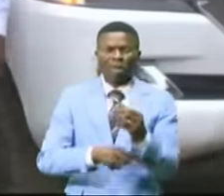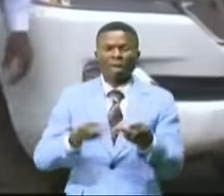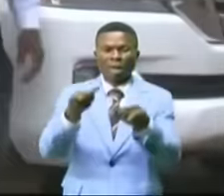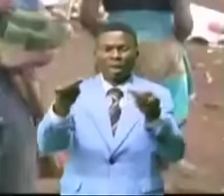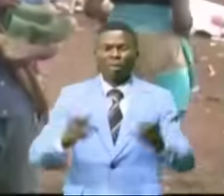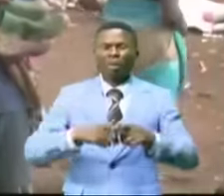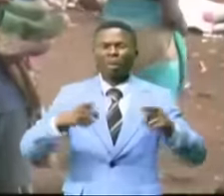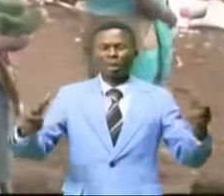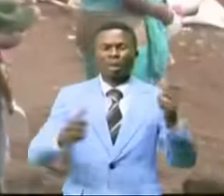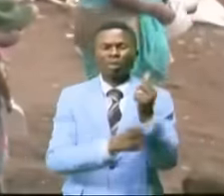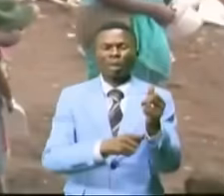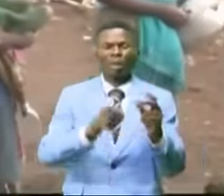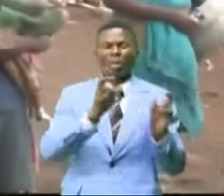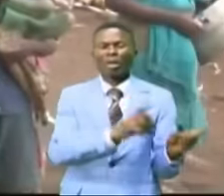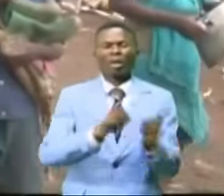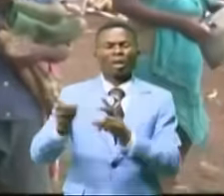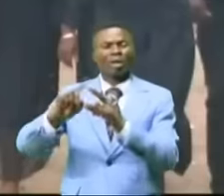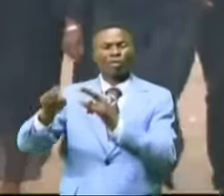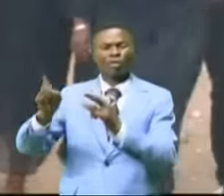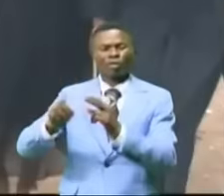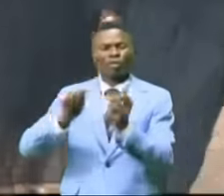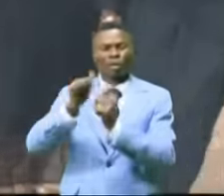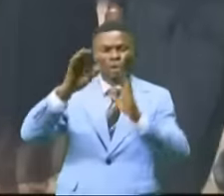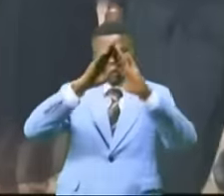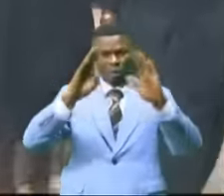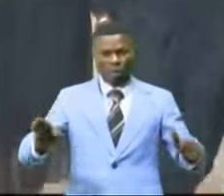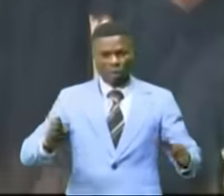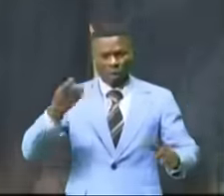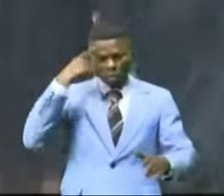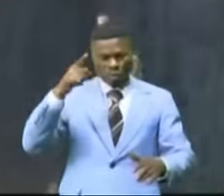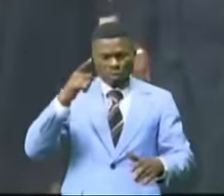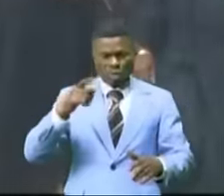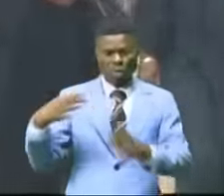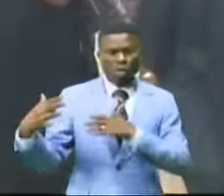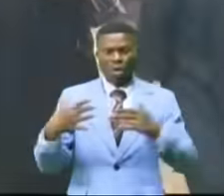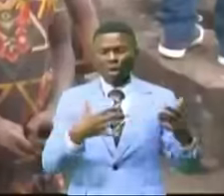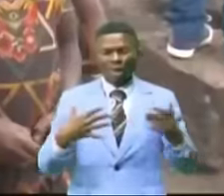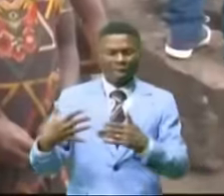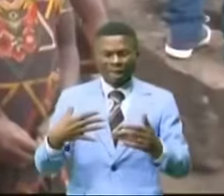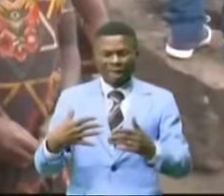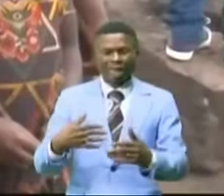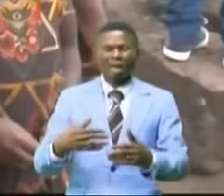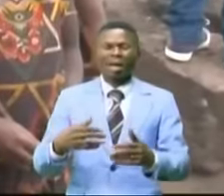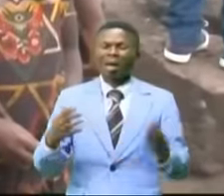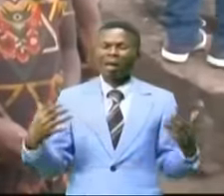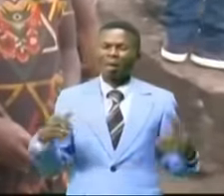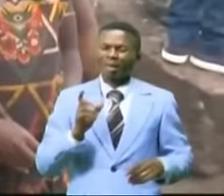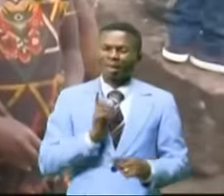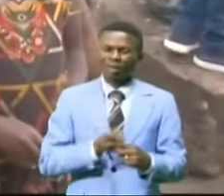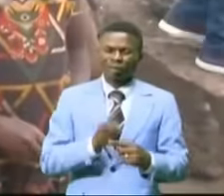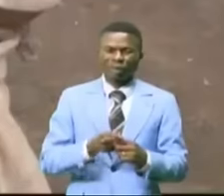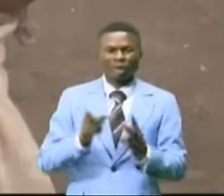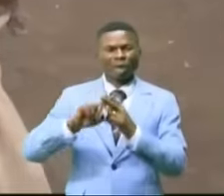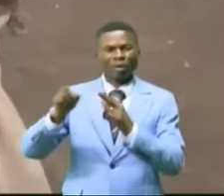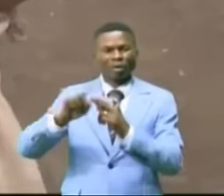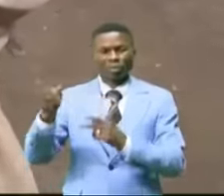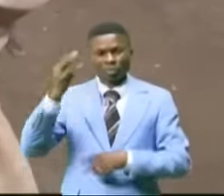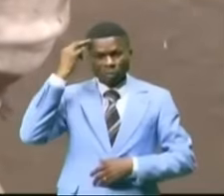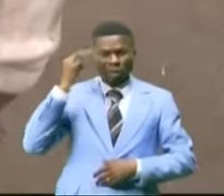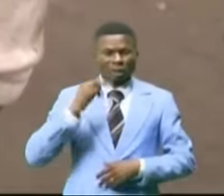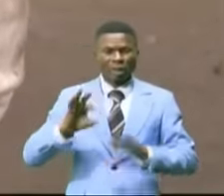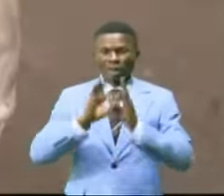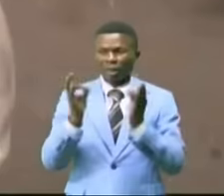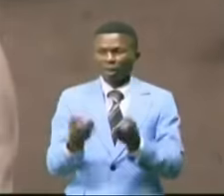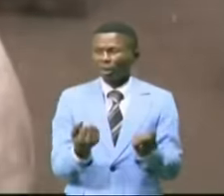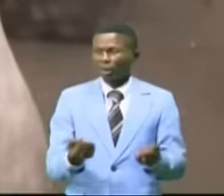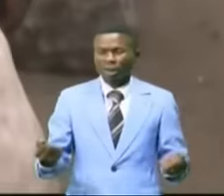d'accueil des déplacés loin de leur maison pour échapper aux exactions de l'armée rwandaise. Sur place, la ministre du Genre, Enfants